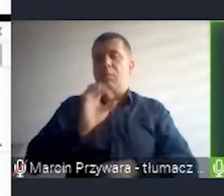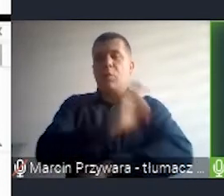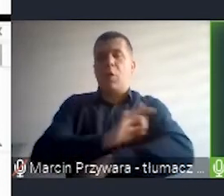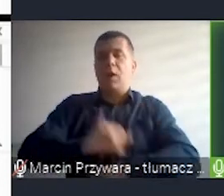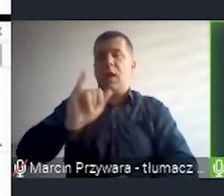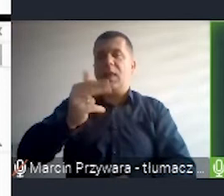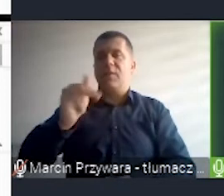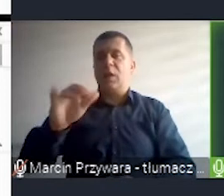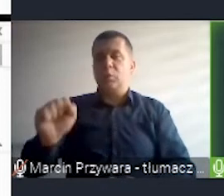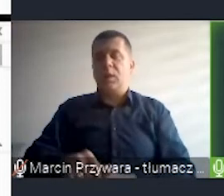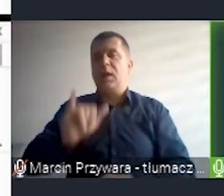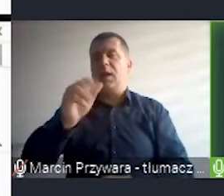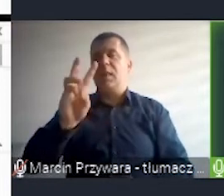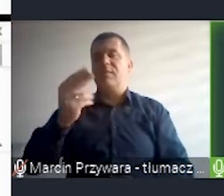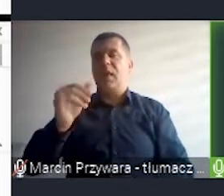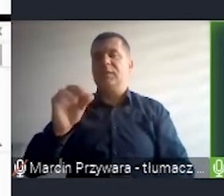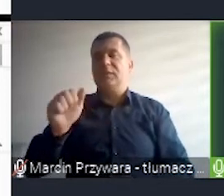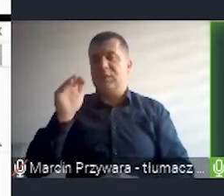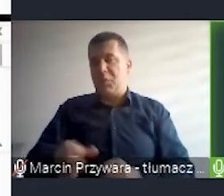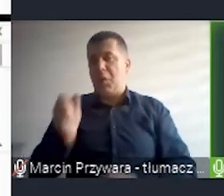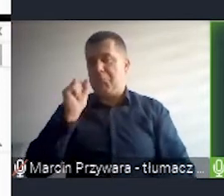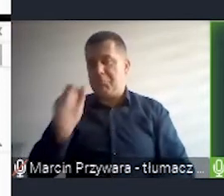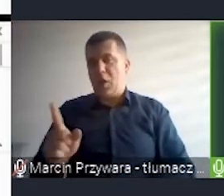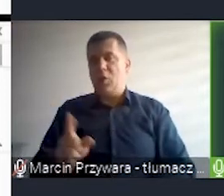infrastrukturalnych i inwestycyjnych mogą się pojawić takie